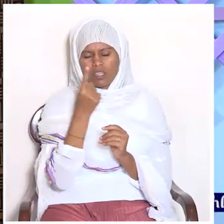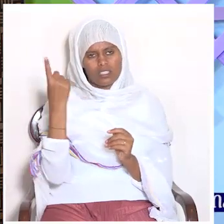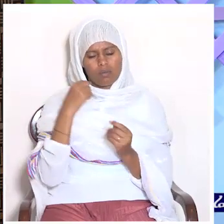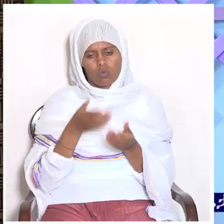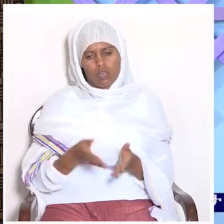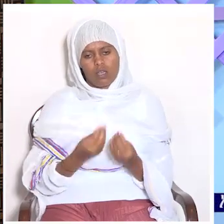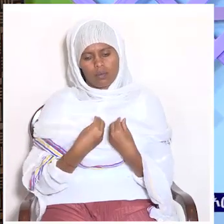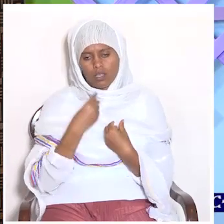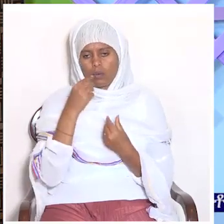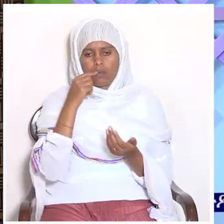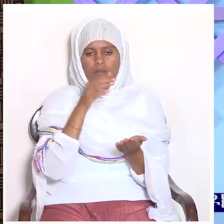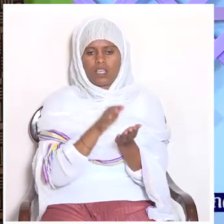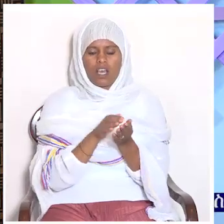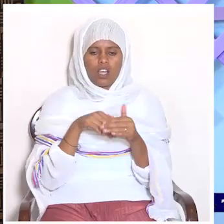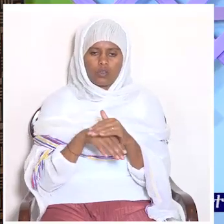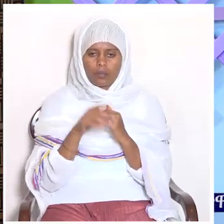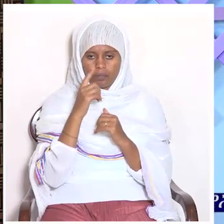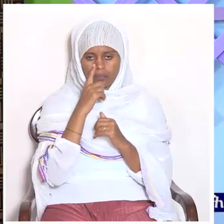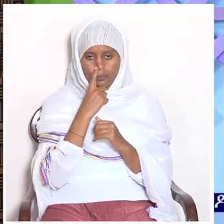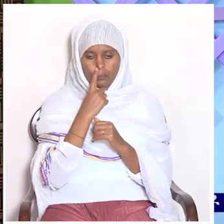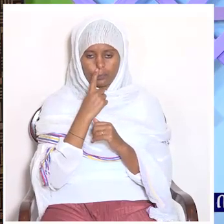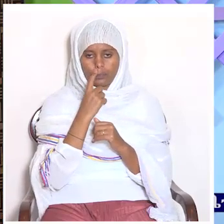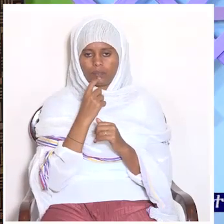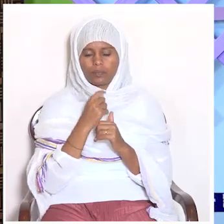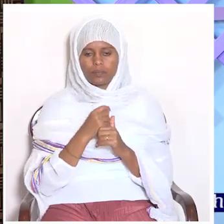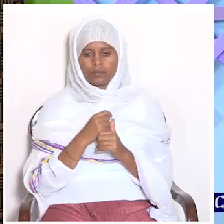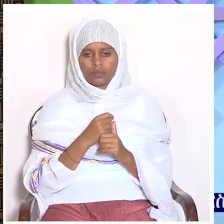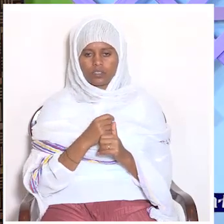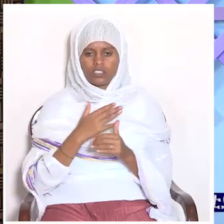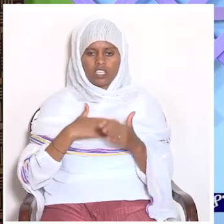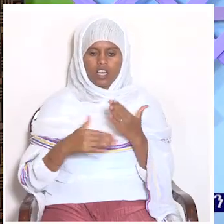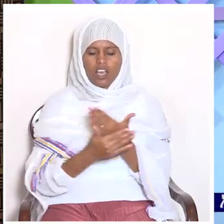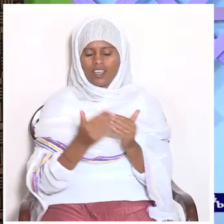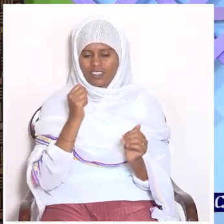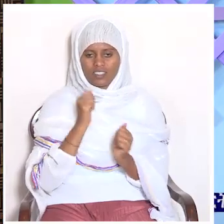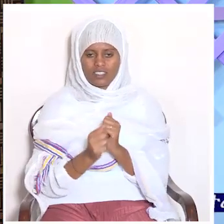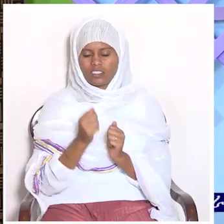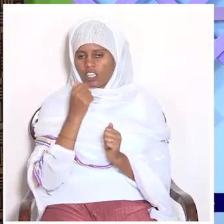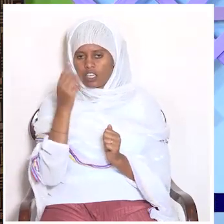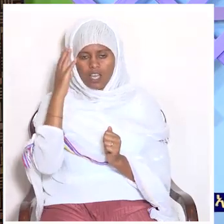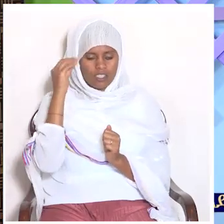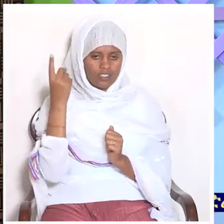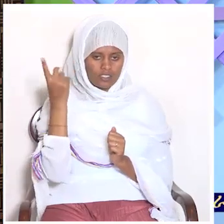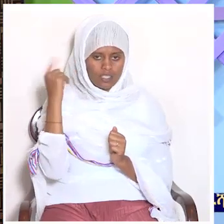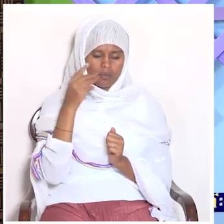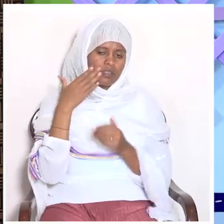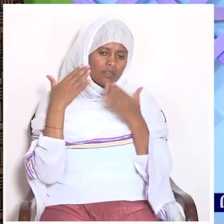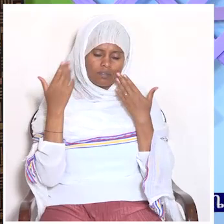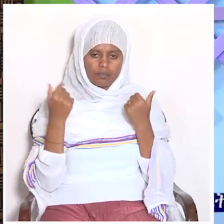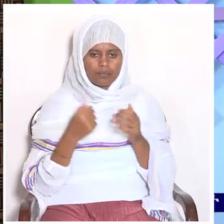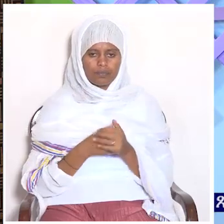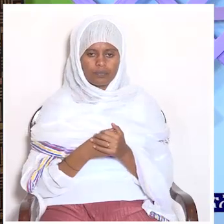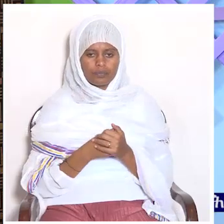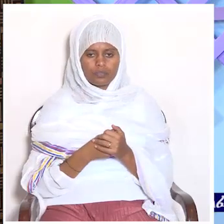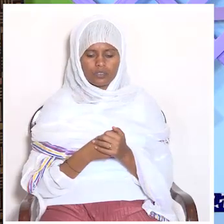ንእግዚአብሔር ይሆንልም መብጻዓ አተው መብጻዓ አተው እንሆድማ ዘለኻየ ዘይከል ዝነገር ካየ ዘይረሰ